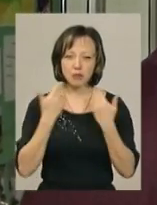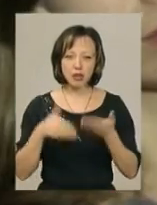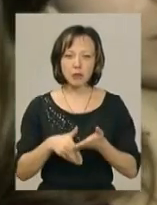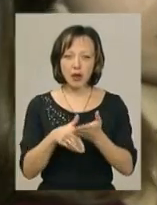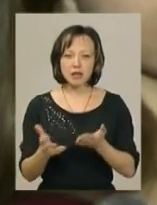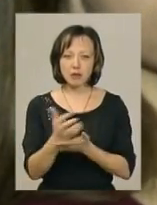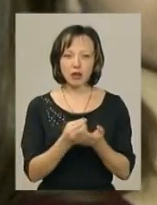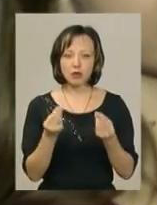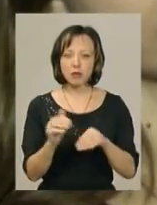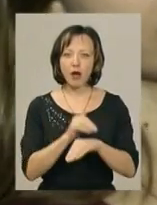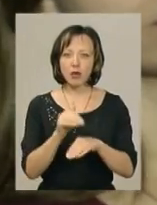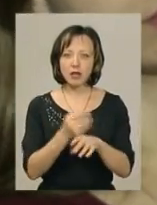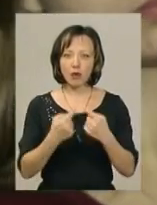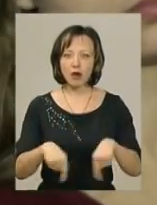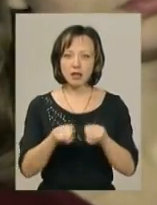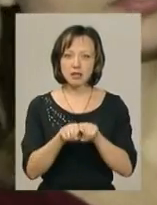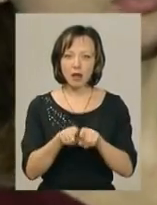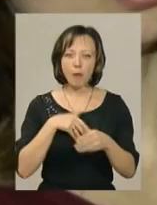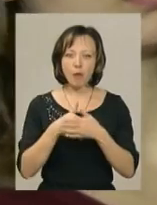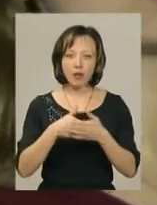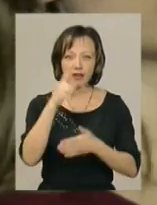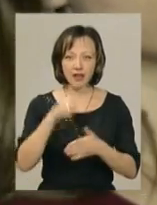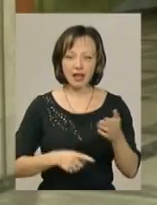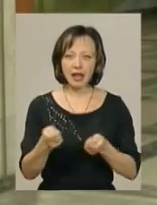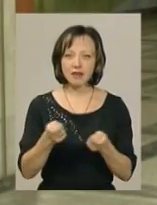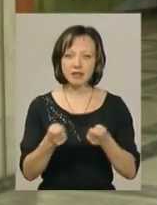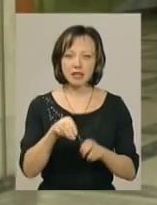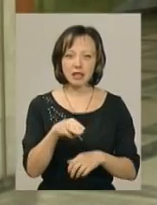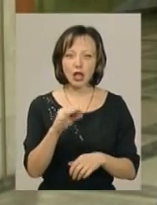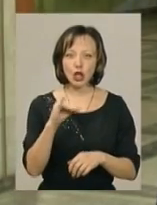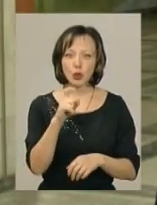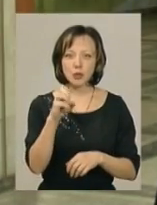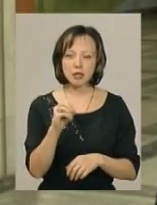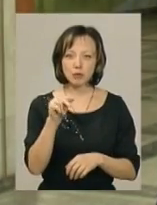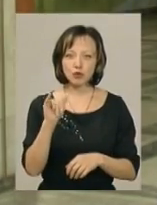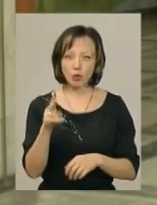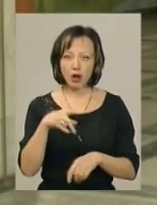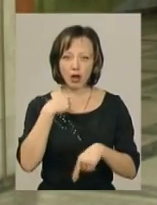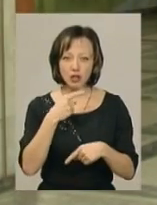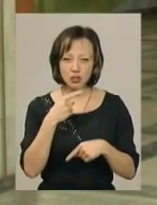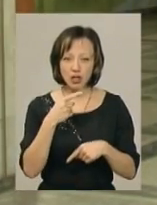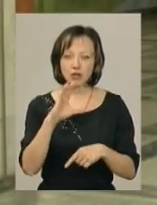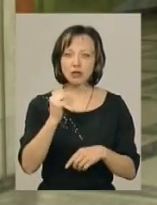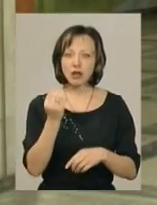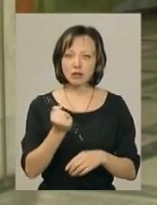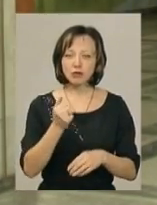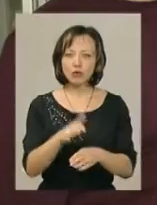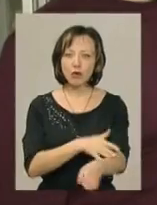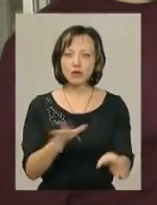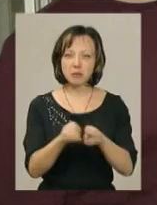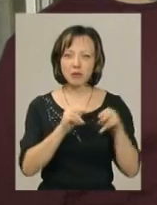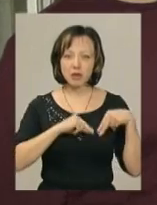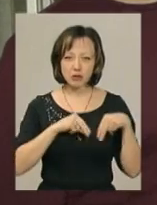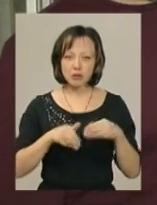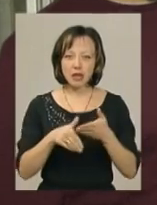Допомагає збирати кошти благодійна організація «Подих надії». Її керівниця Тетяна Юзипчук зазначає, Олександр тривалий час співпрацює з ними,